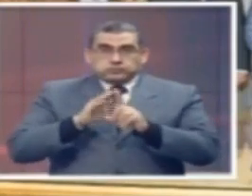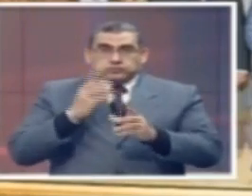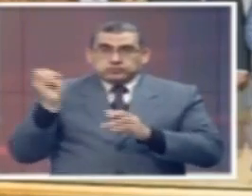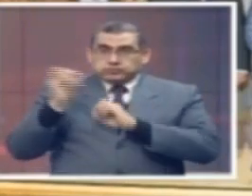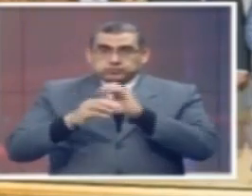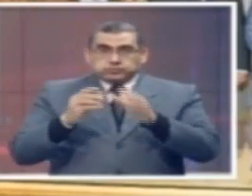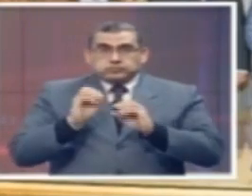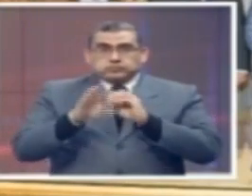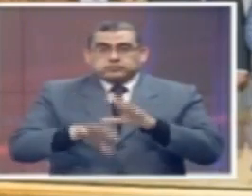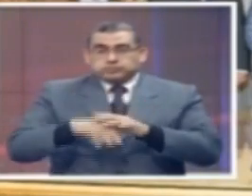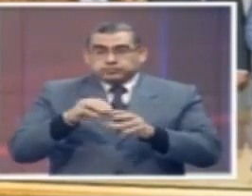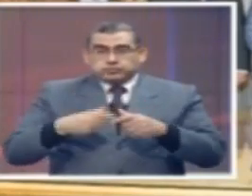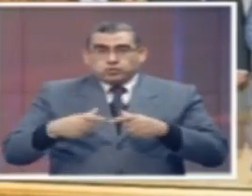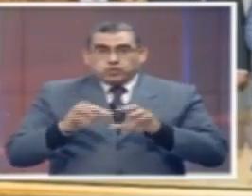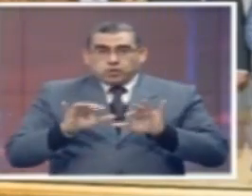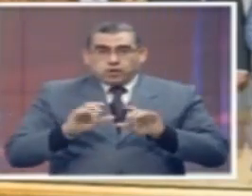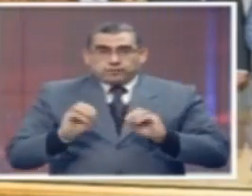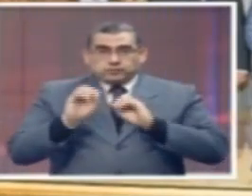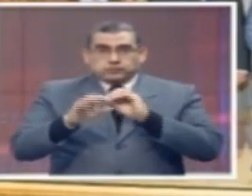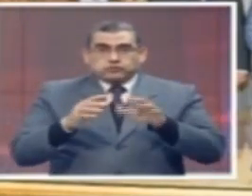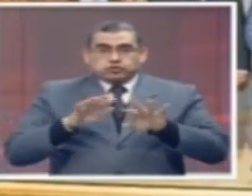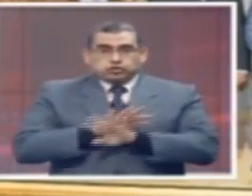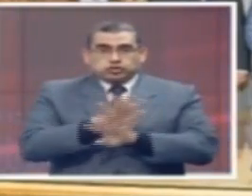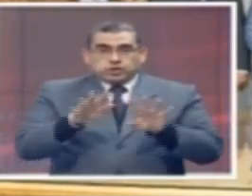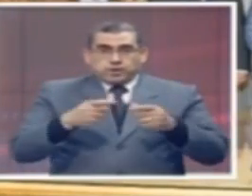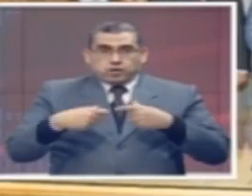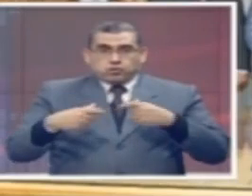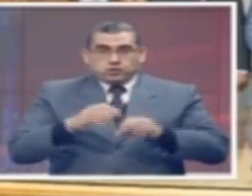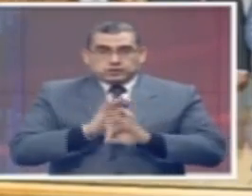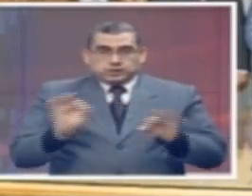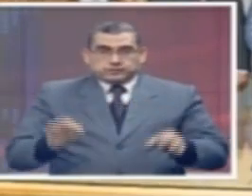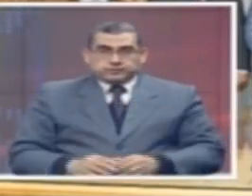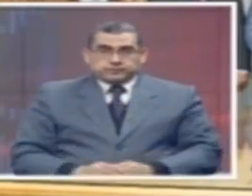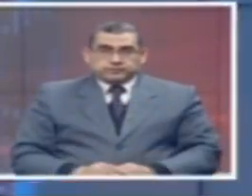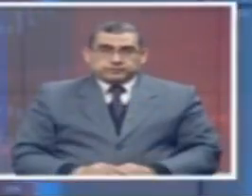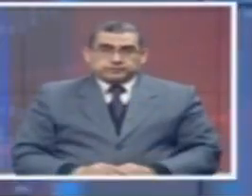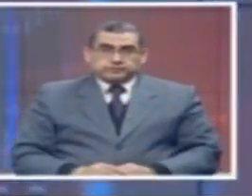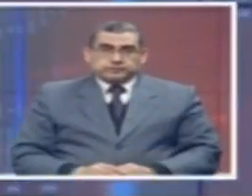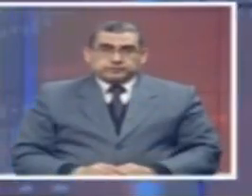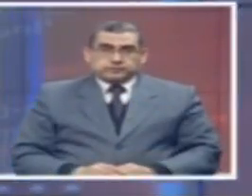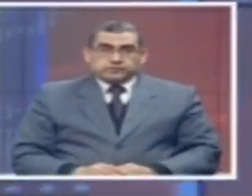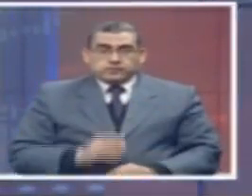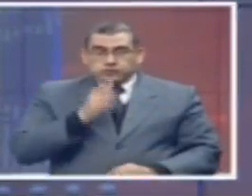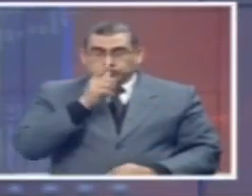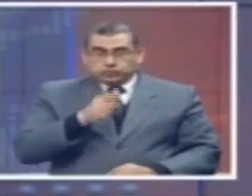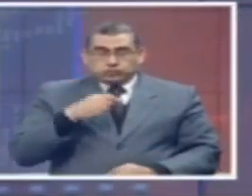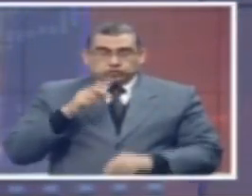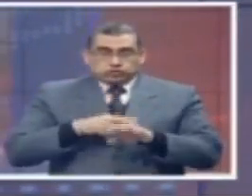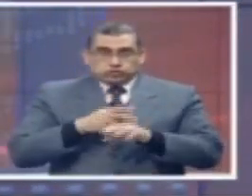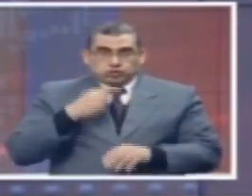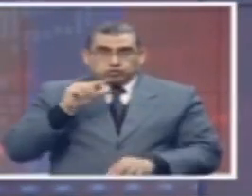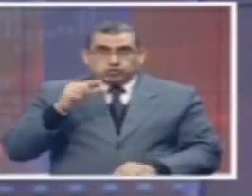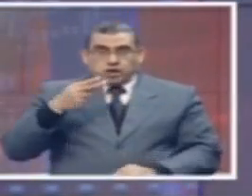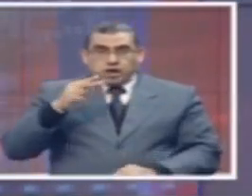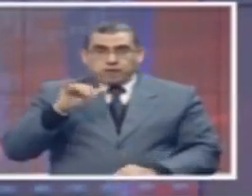توريدات وصيانة أجهزة الحاسبات والشبكات بأنواعها. شهد دكتور عمرو